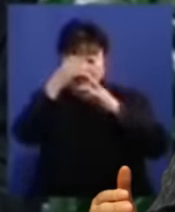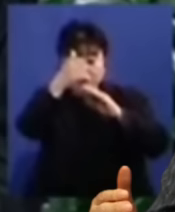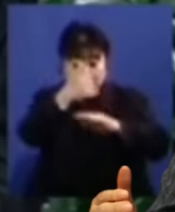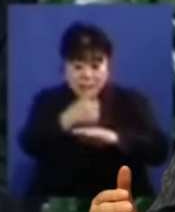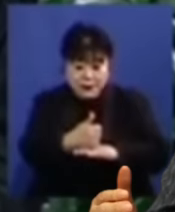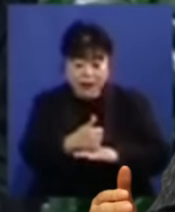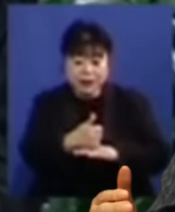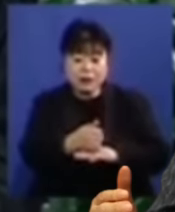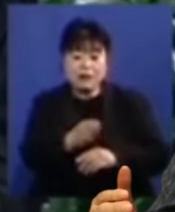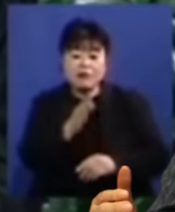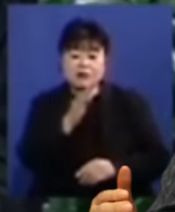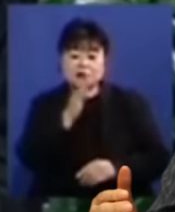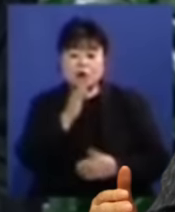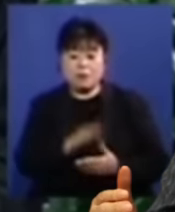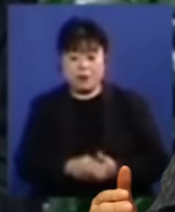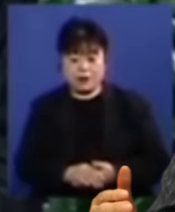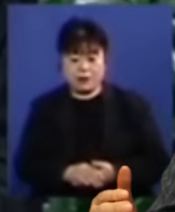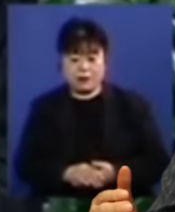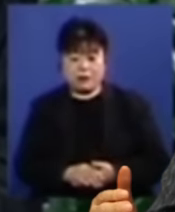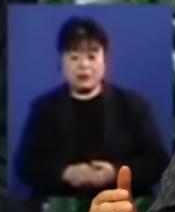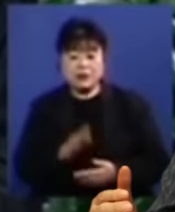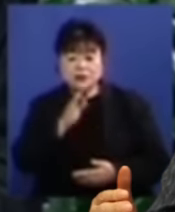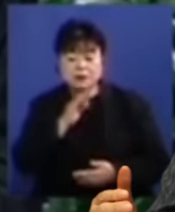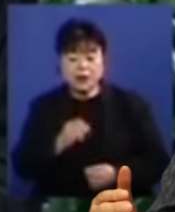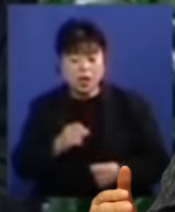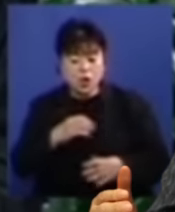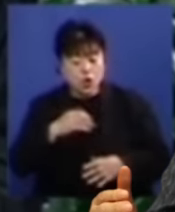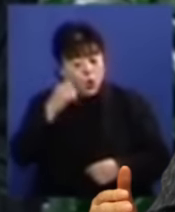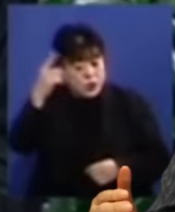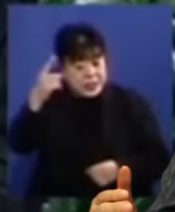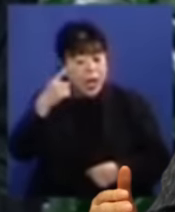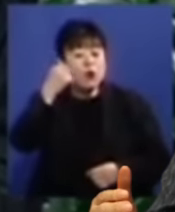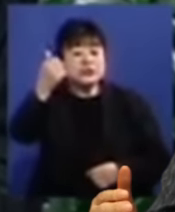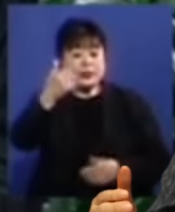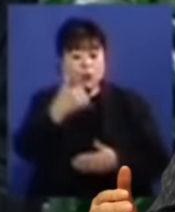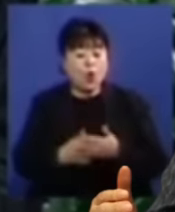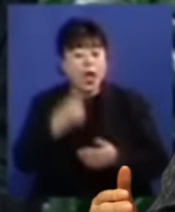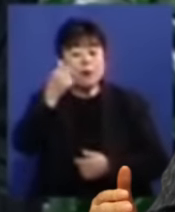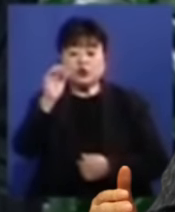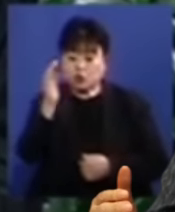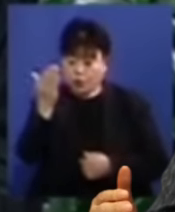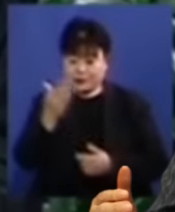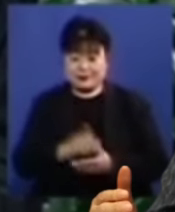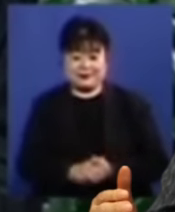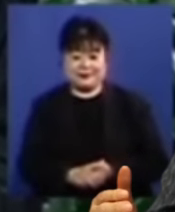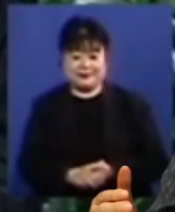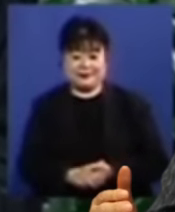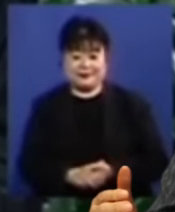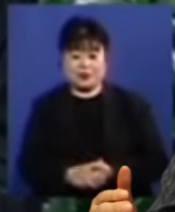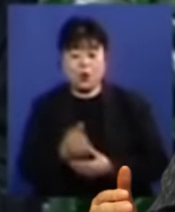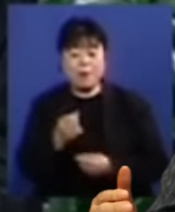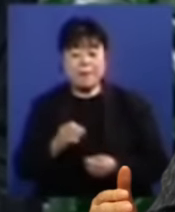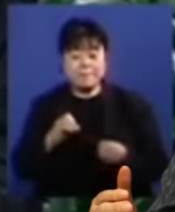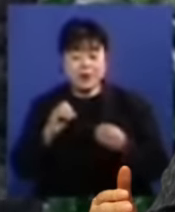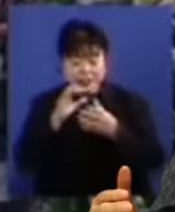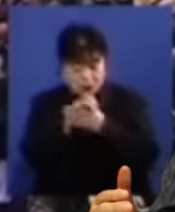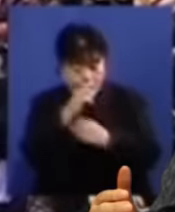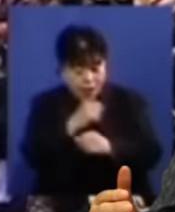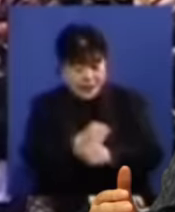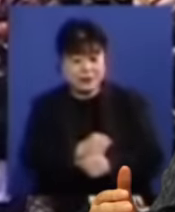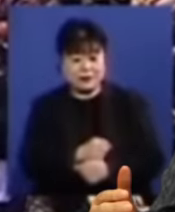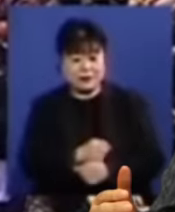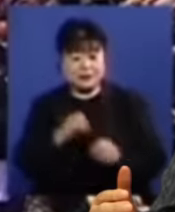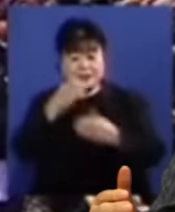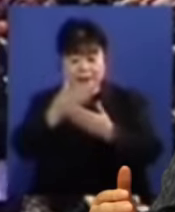그는 인류 역사에 남는 위대한 고아의 아버지가 된 것입니다. 5만 번 기도해서 5만